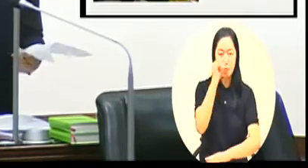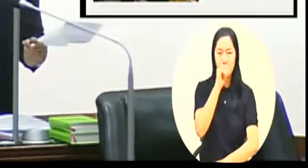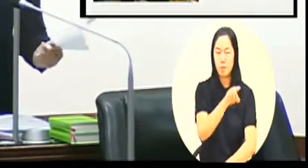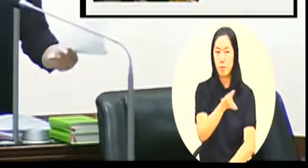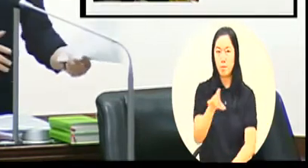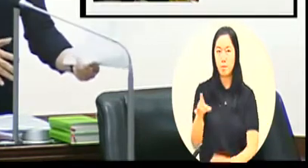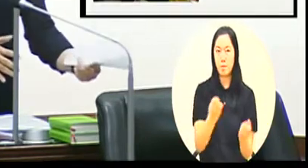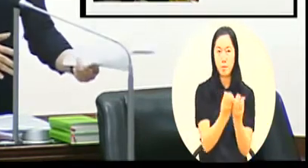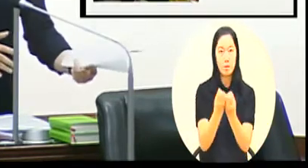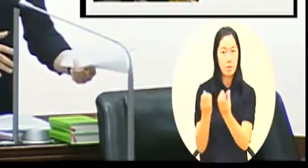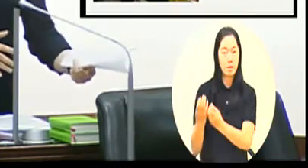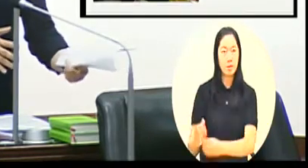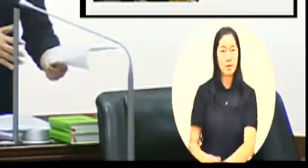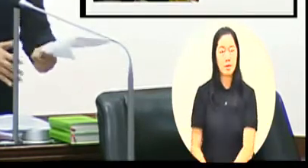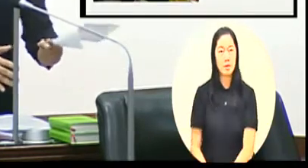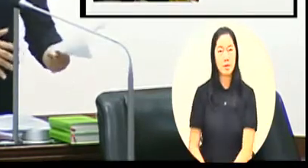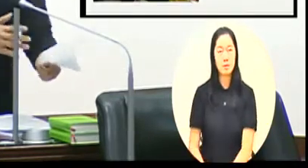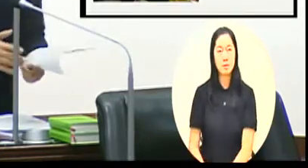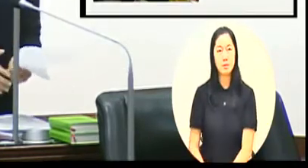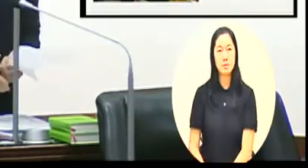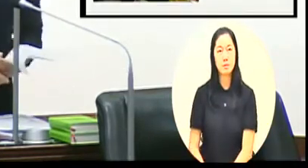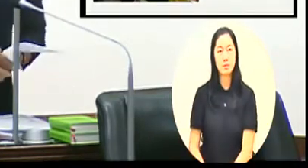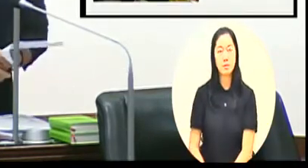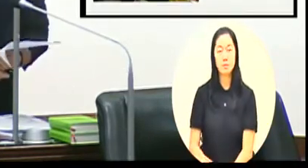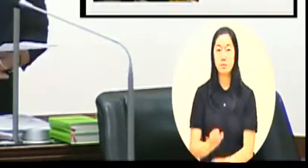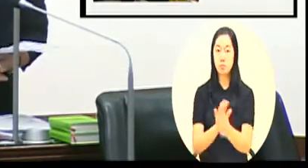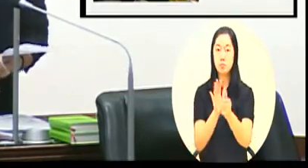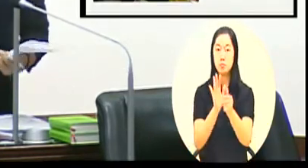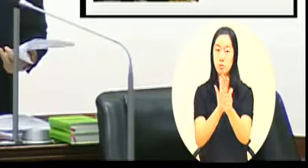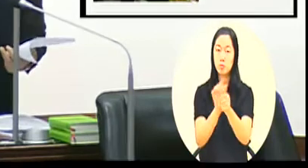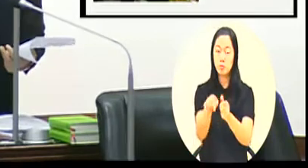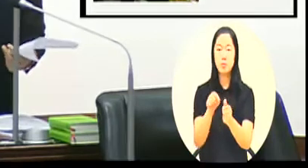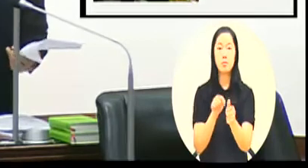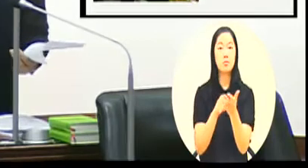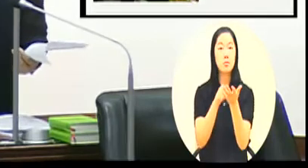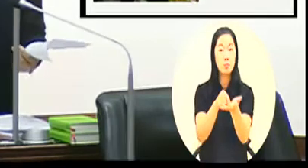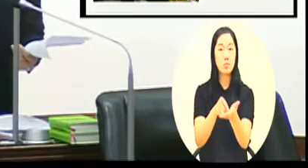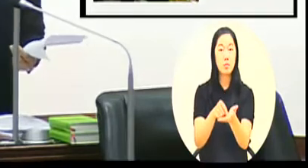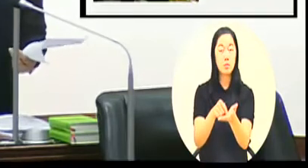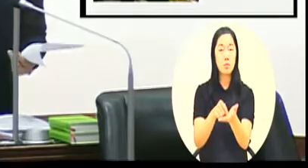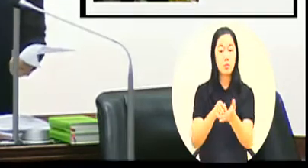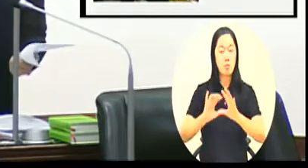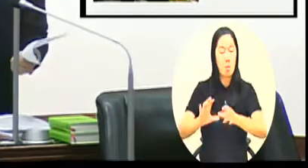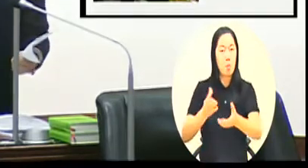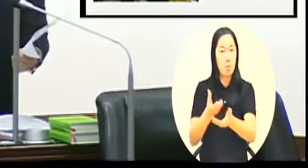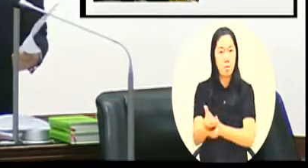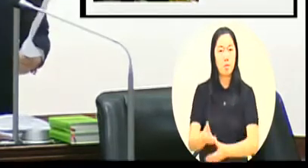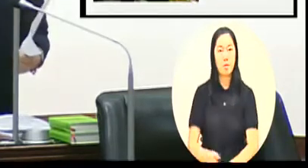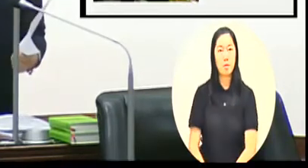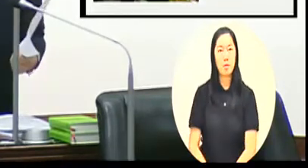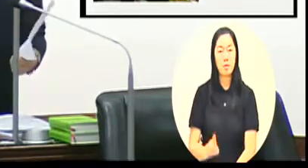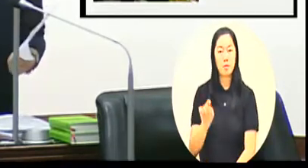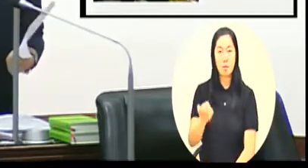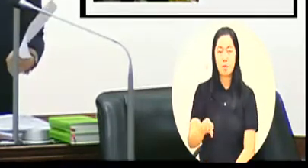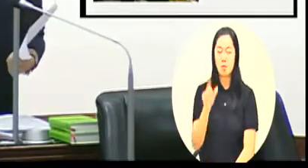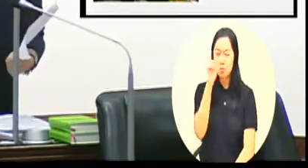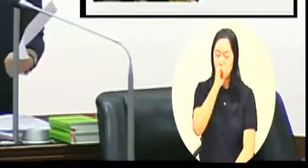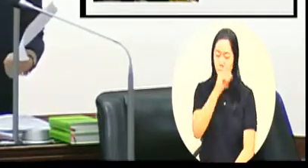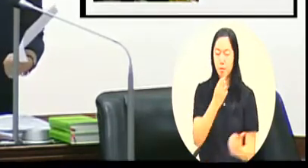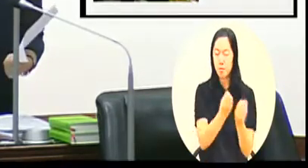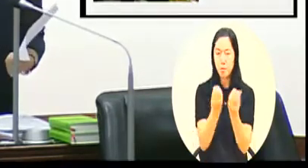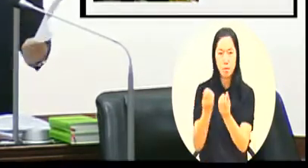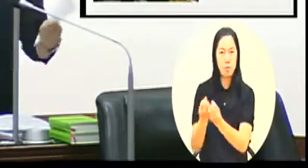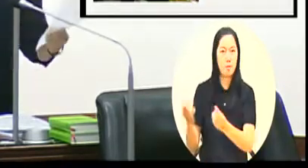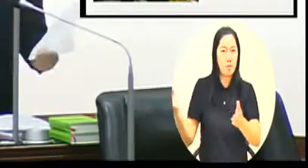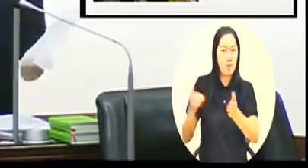重，然后后来就是，帮他申请一个国赔，这样的一个事情都不断的一直衍生出来哈。那几年来，